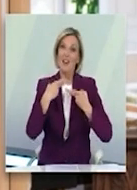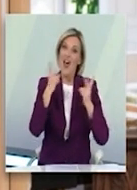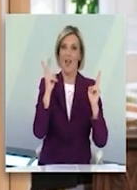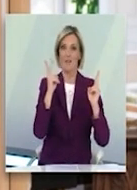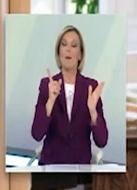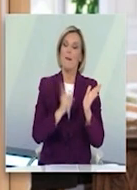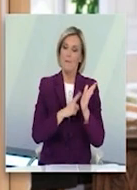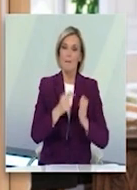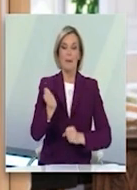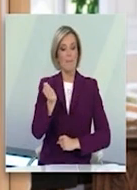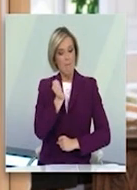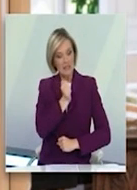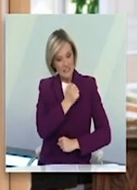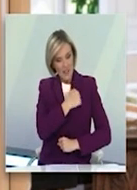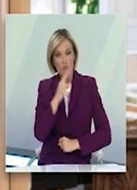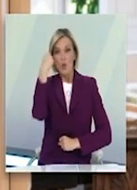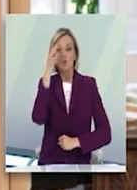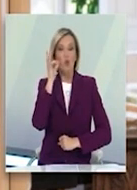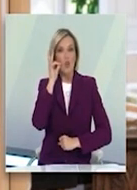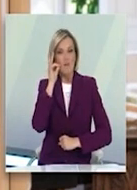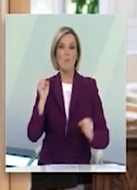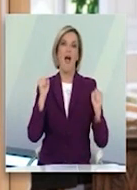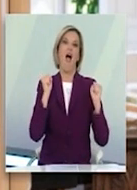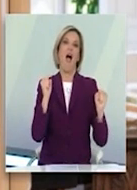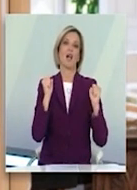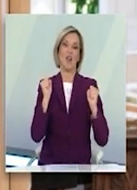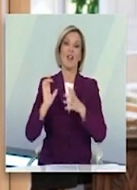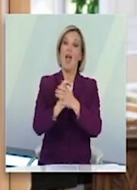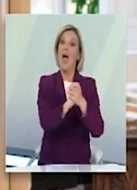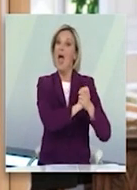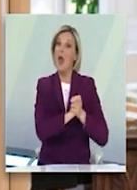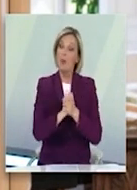μας και ας το υποδεχτούμε ασφαλείς, ενωμένοι και αισιόδοξοι.